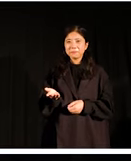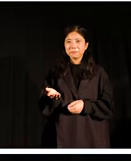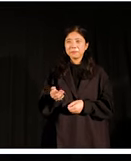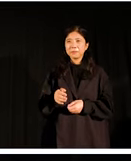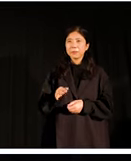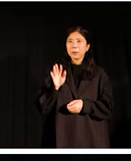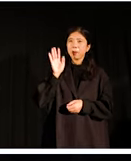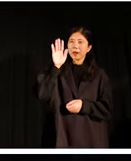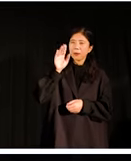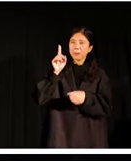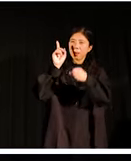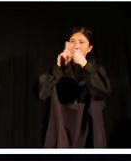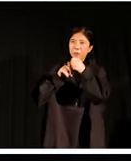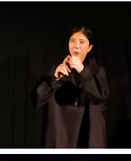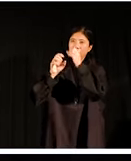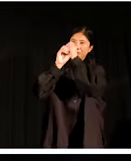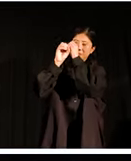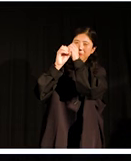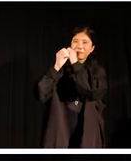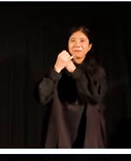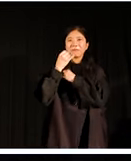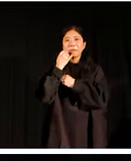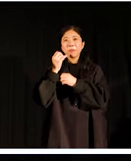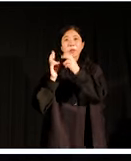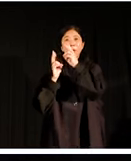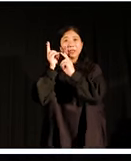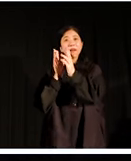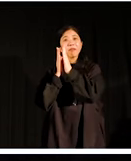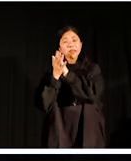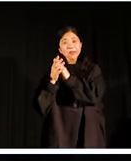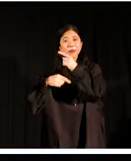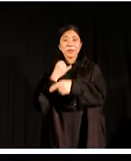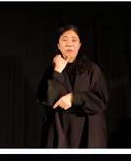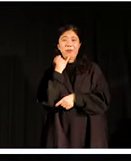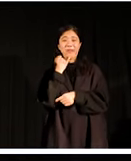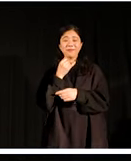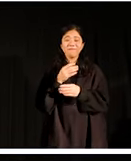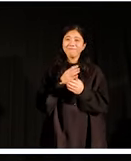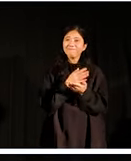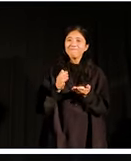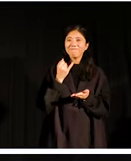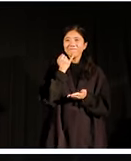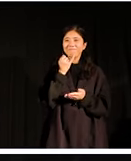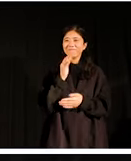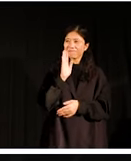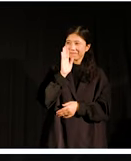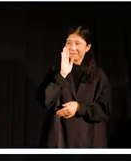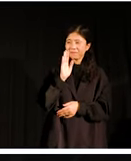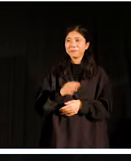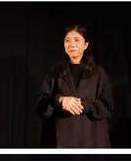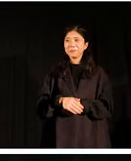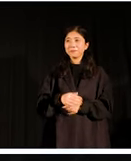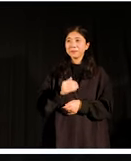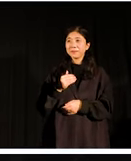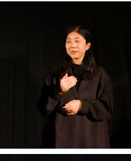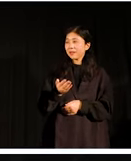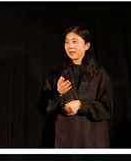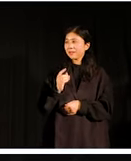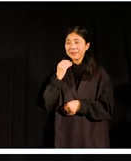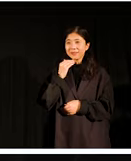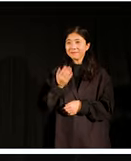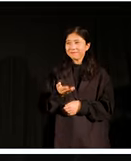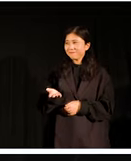今年の目標とかはい沖縄県の話でもいいですし色々お願いしますはいじゃどなったから行きましょうふさんから行き